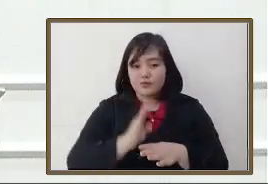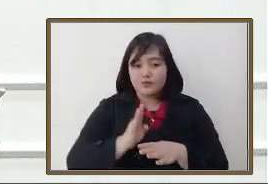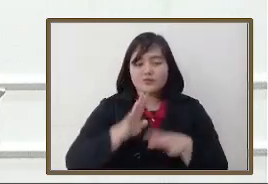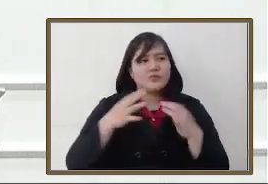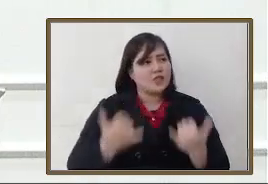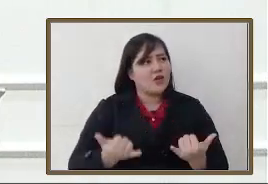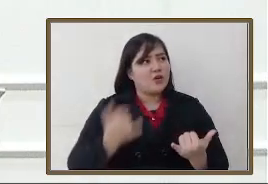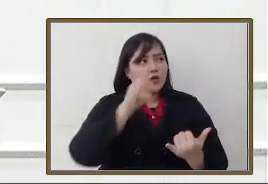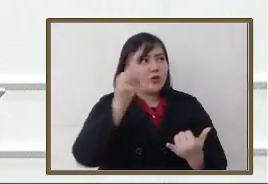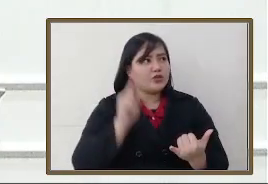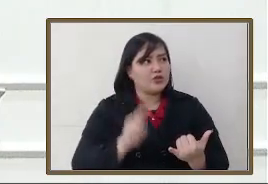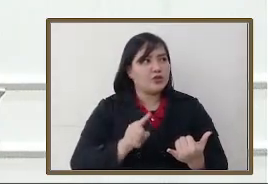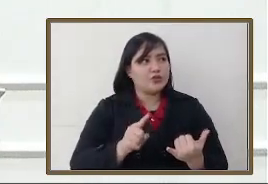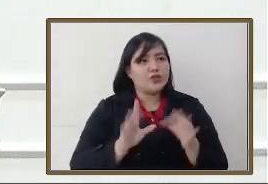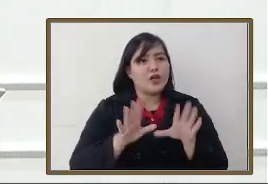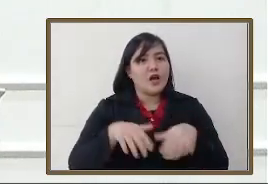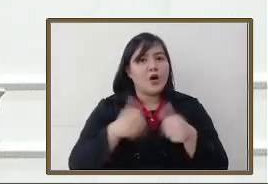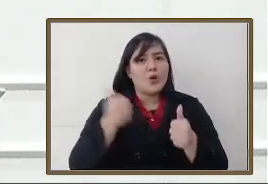Diyos?